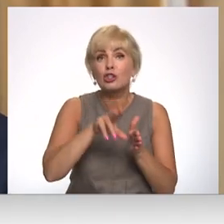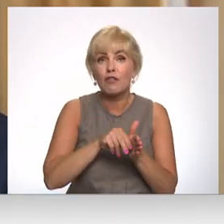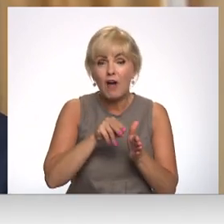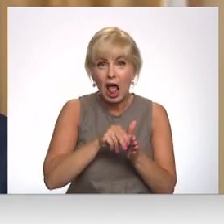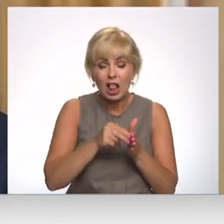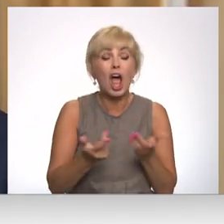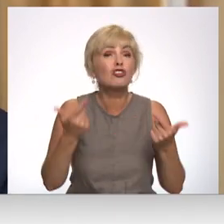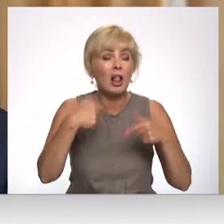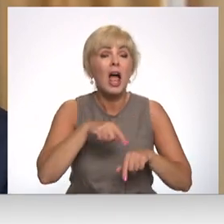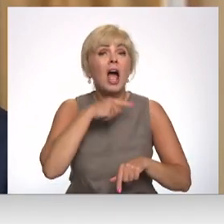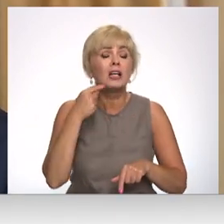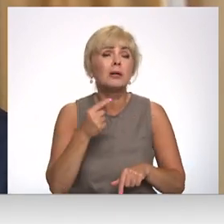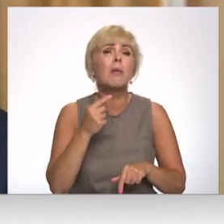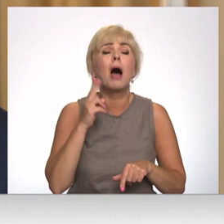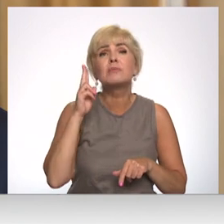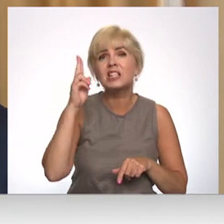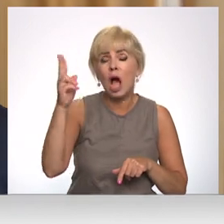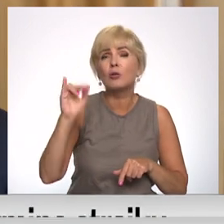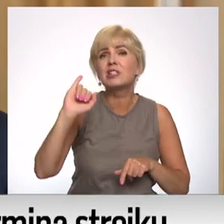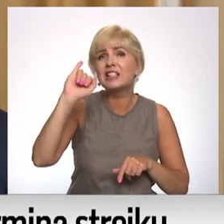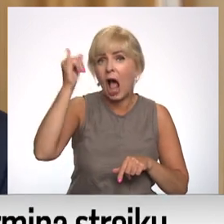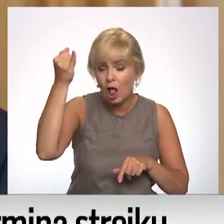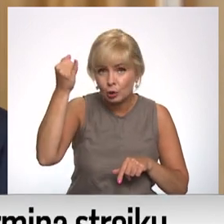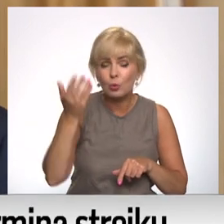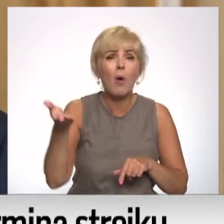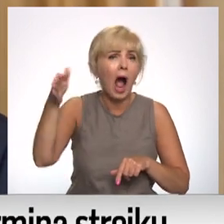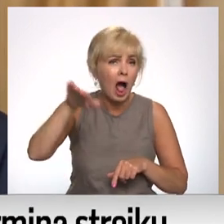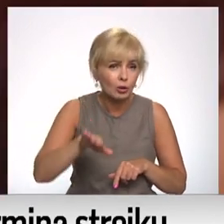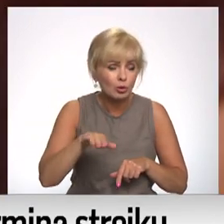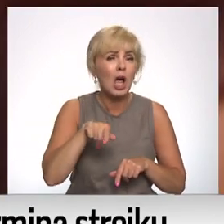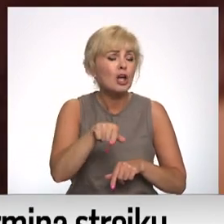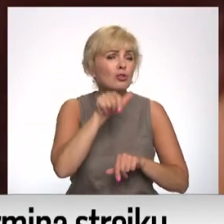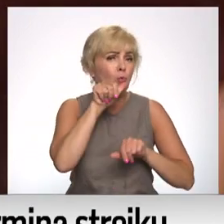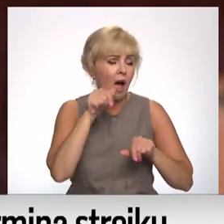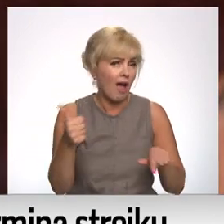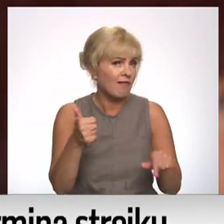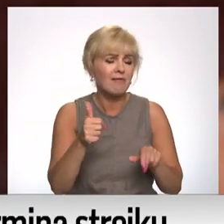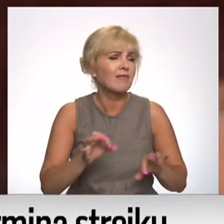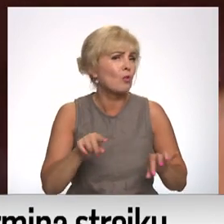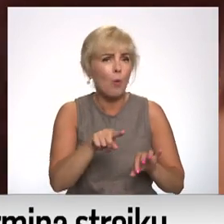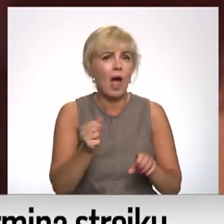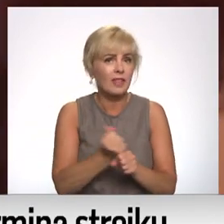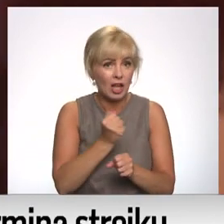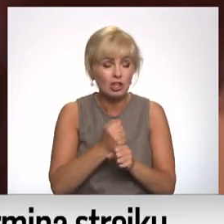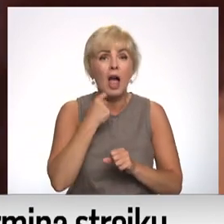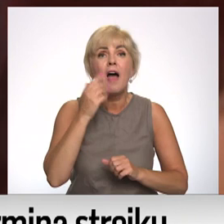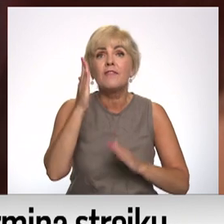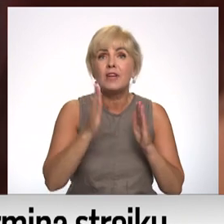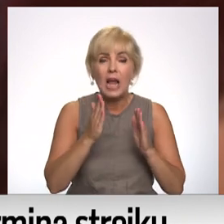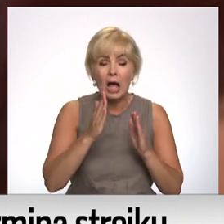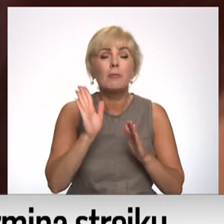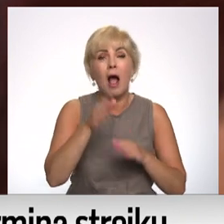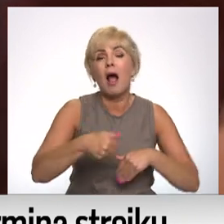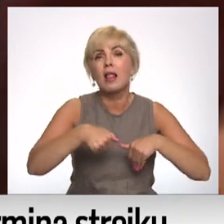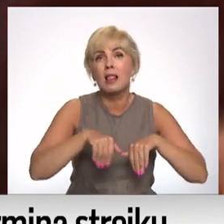gribētos sasolīt zelta kalnus, es to vienkārši nedrīkst un arī nedarīšu. Un padome vienbalsīgi lēma par beztermiņa